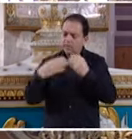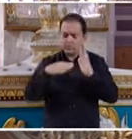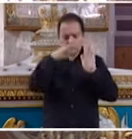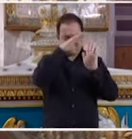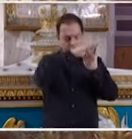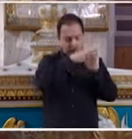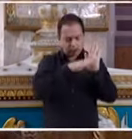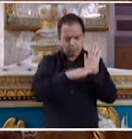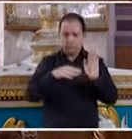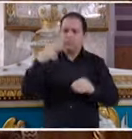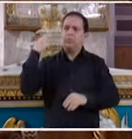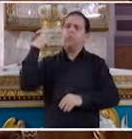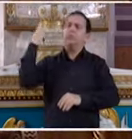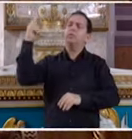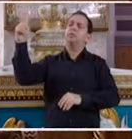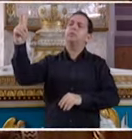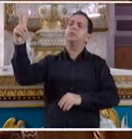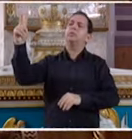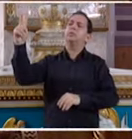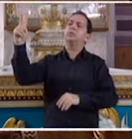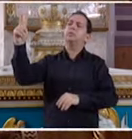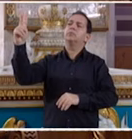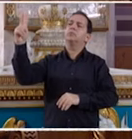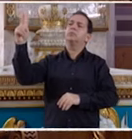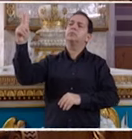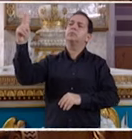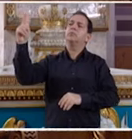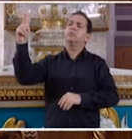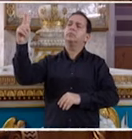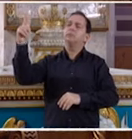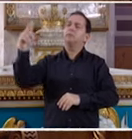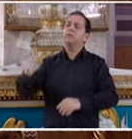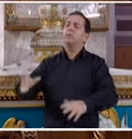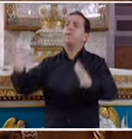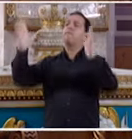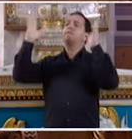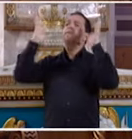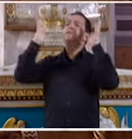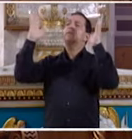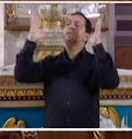Δίδαξον με τα δικαιώματα σου.